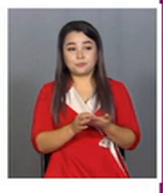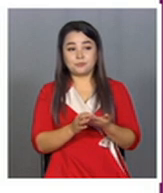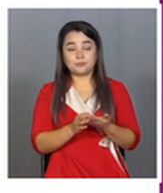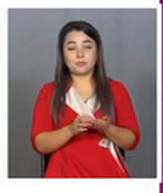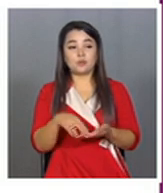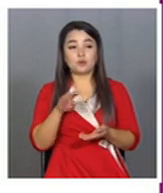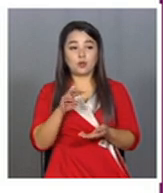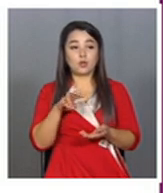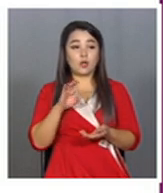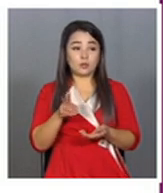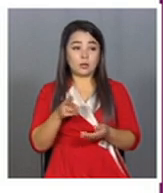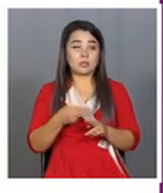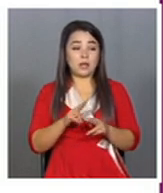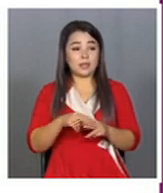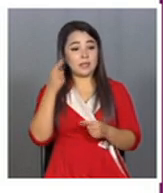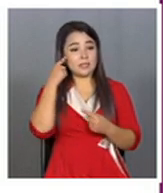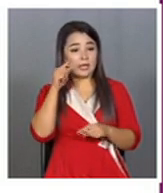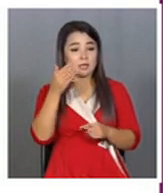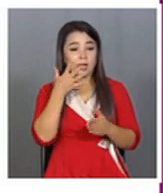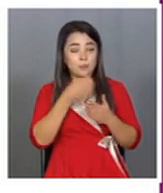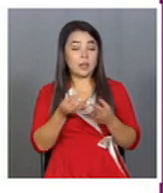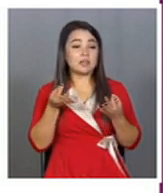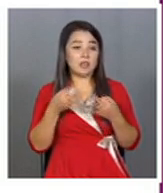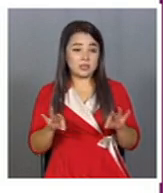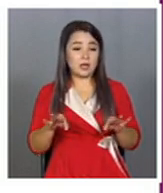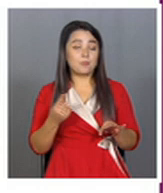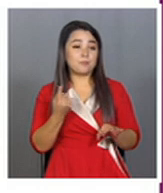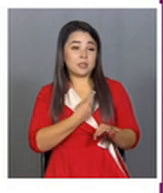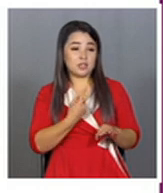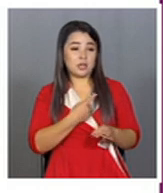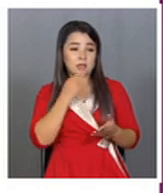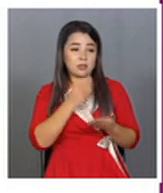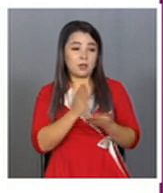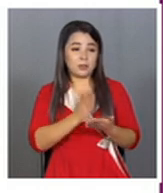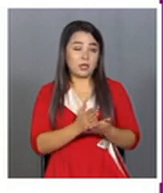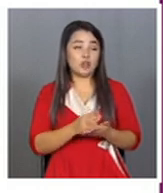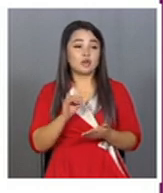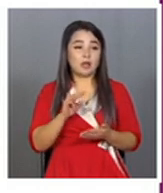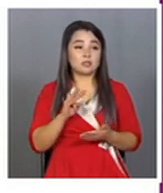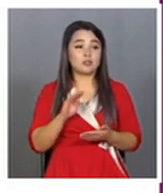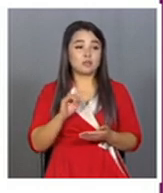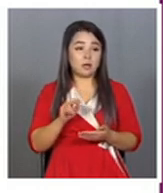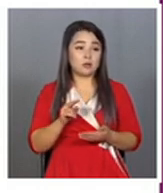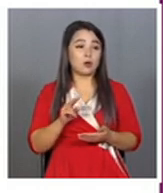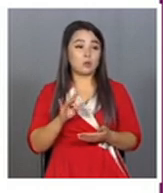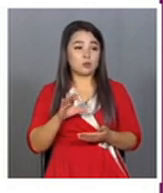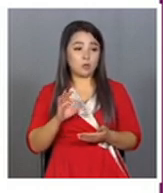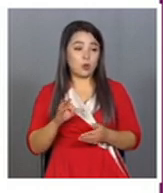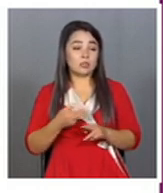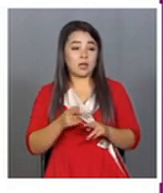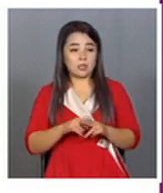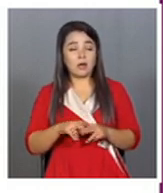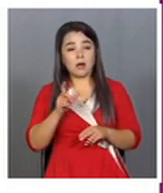Джон Локтың идеясы еркіндік пен меншік. Жан-Жак Руссоның идеясы